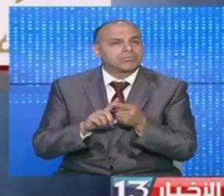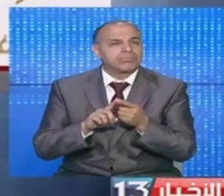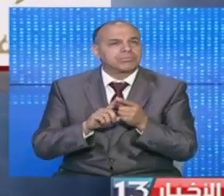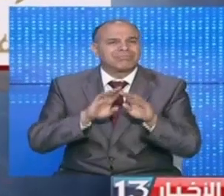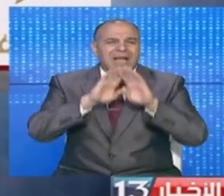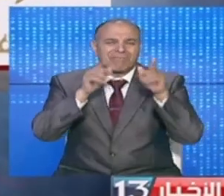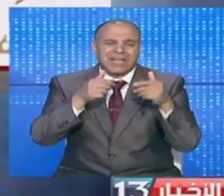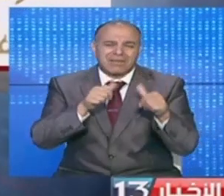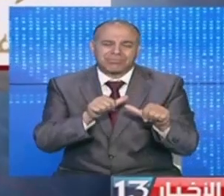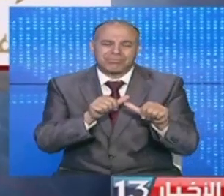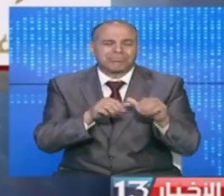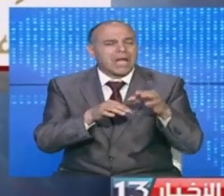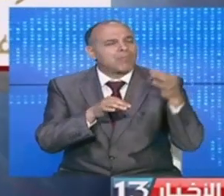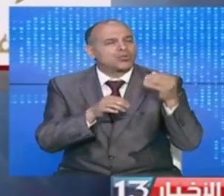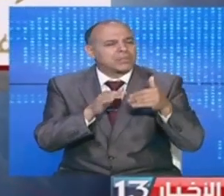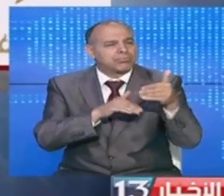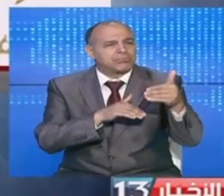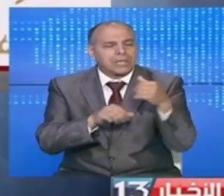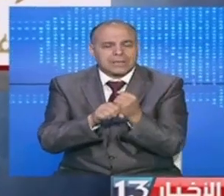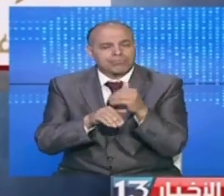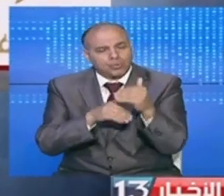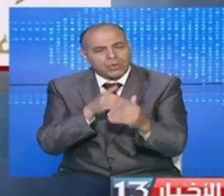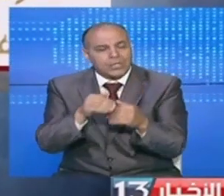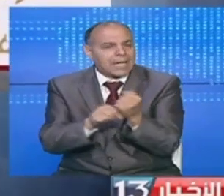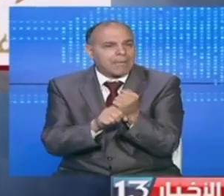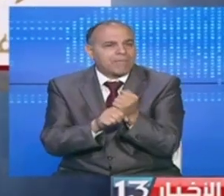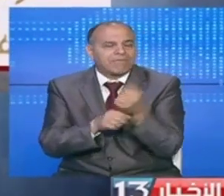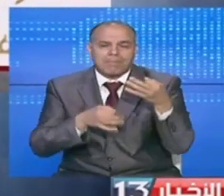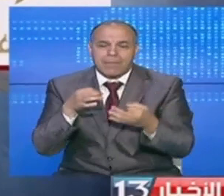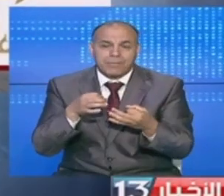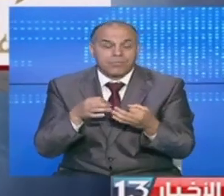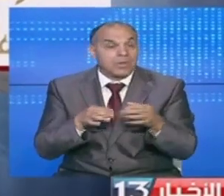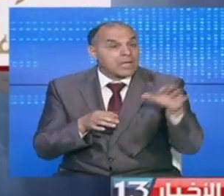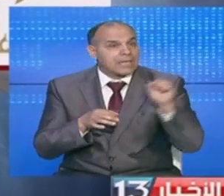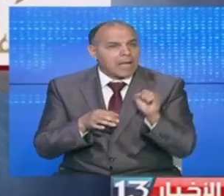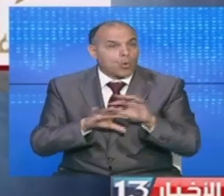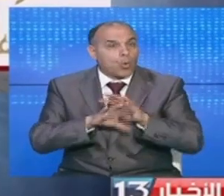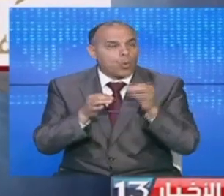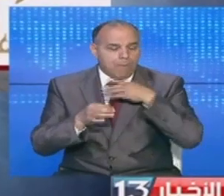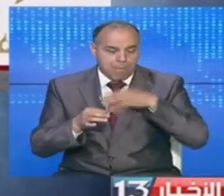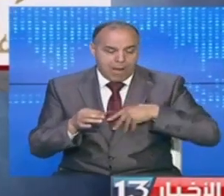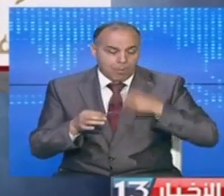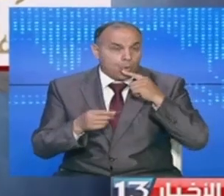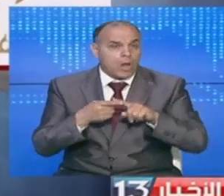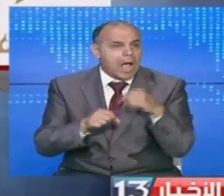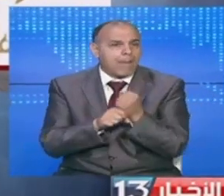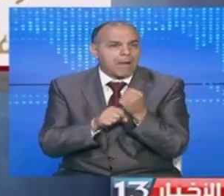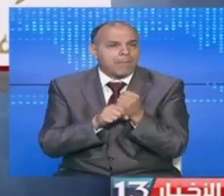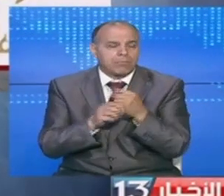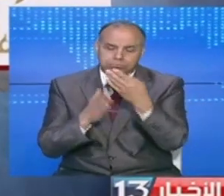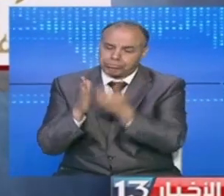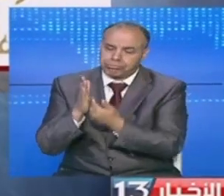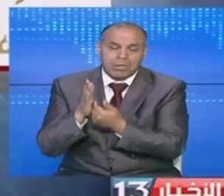الحجر الصحي الموجه والاستئناف التدريجي للعمل بالمحاكم، داعيا عموم القضاة إلى العمل